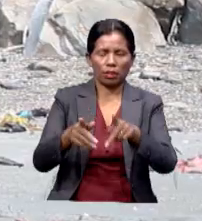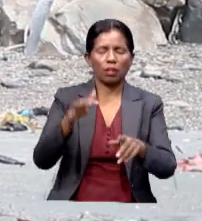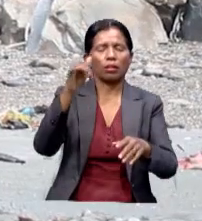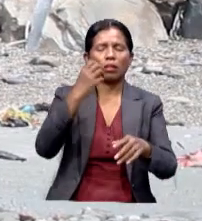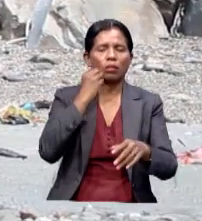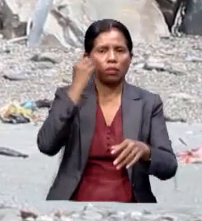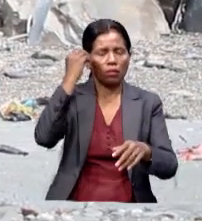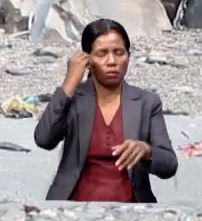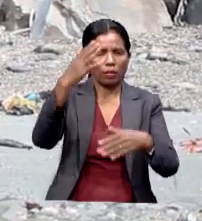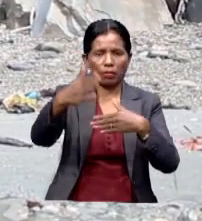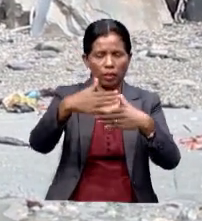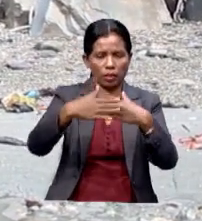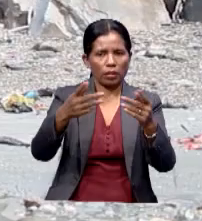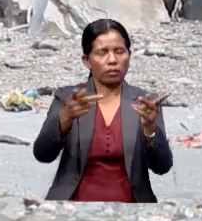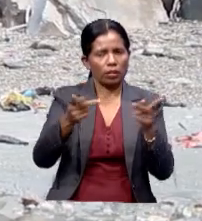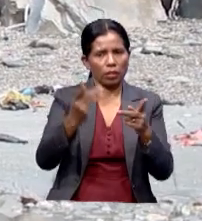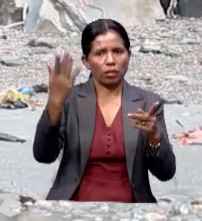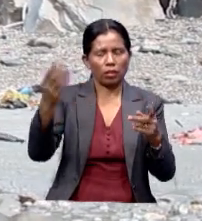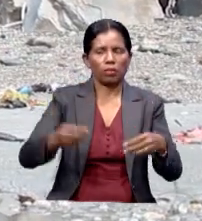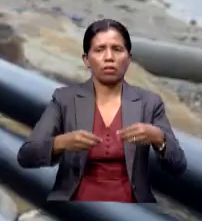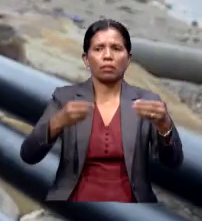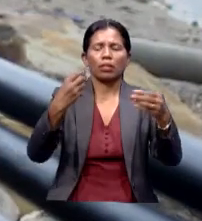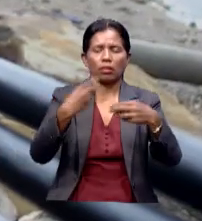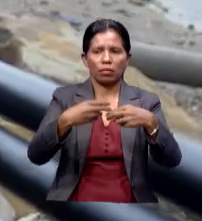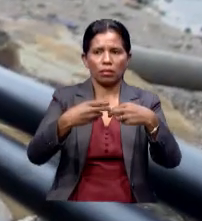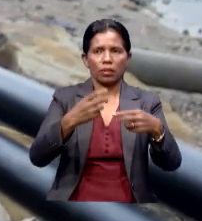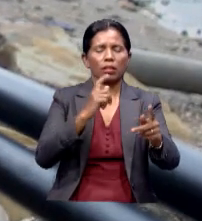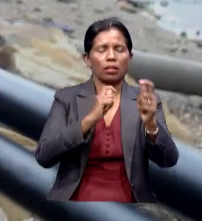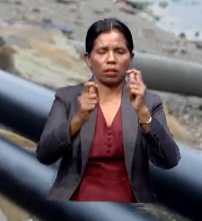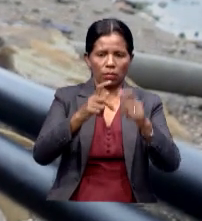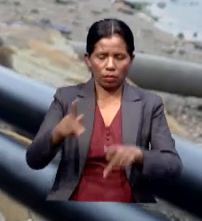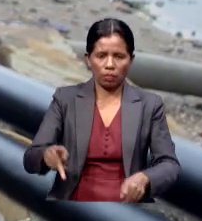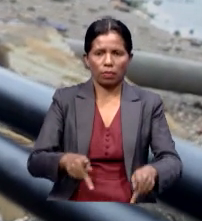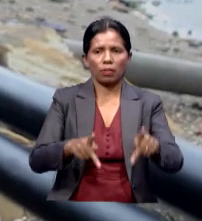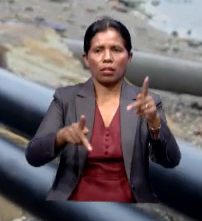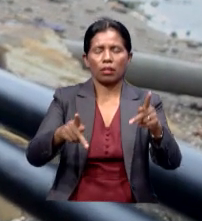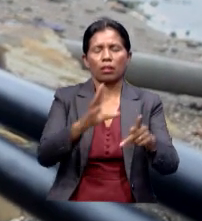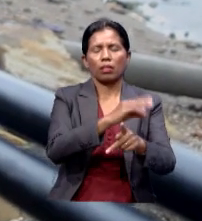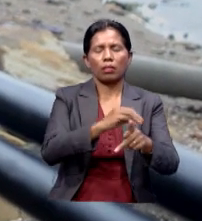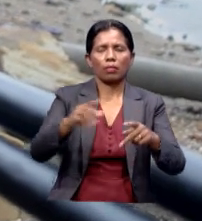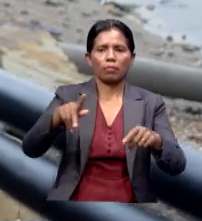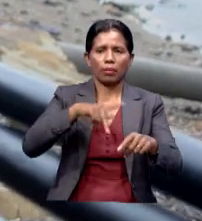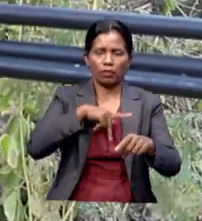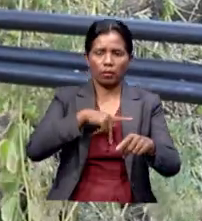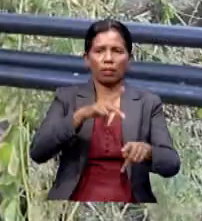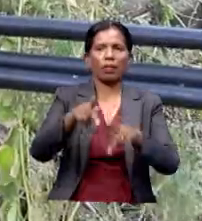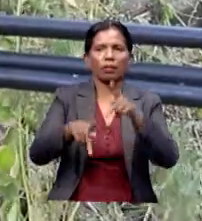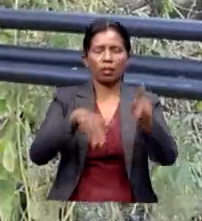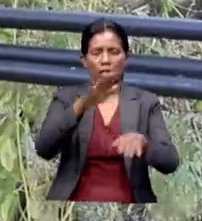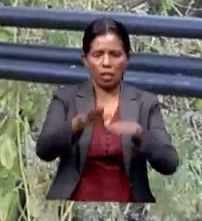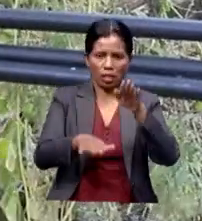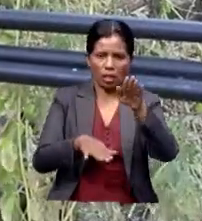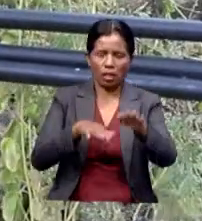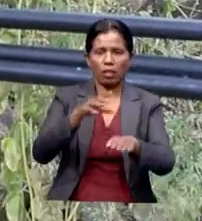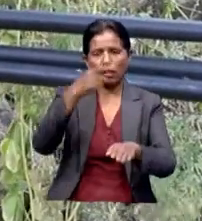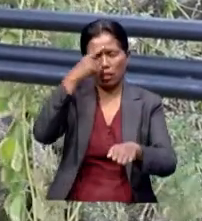basic iha are referem. Alenda ne fo mos impactu ba movimento transporte publiku privado no komendade ne be lau ain